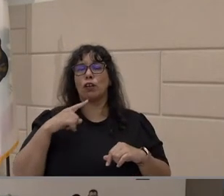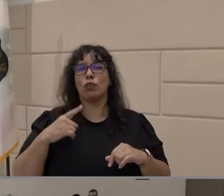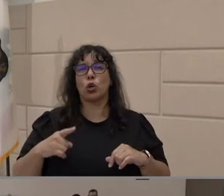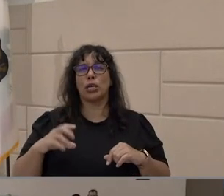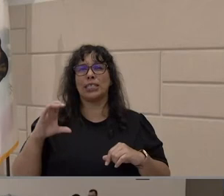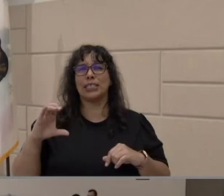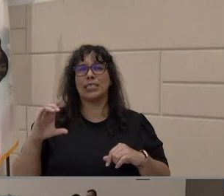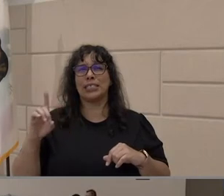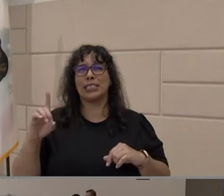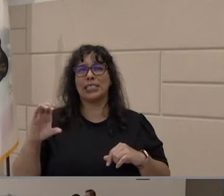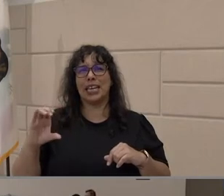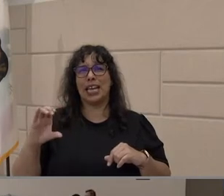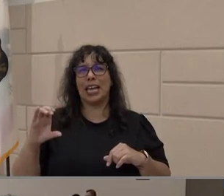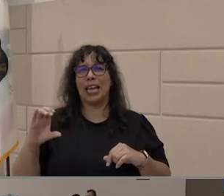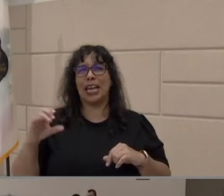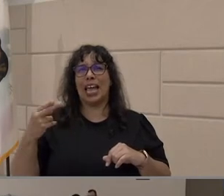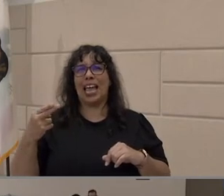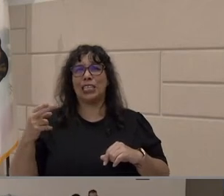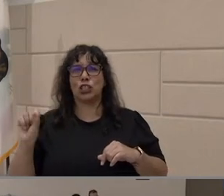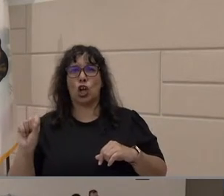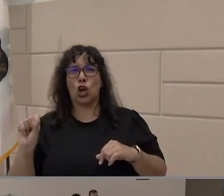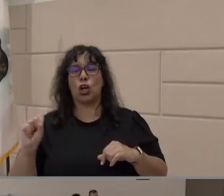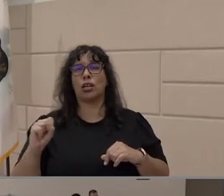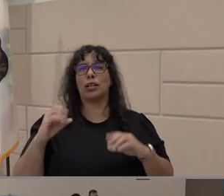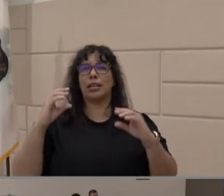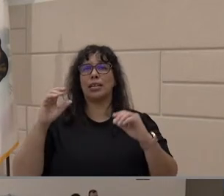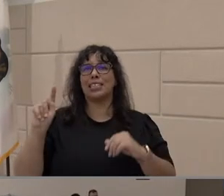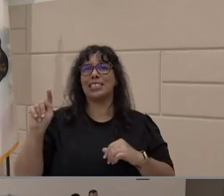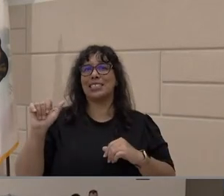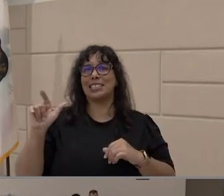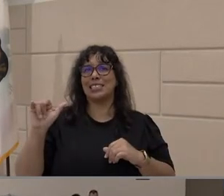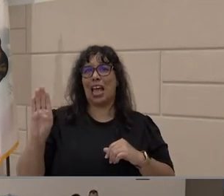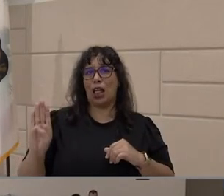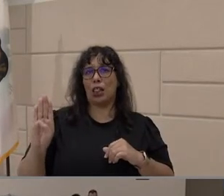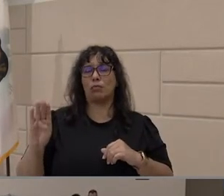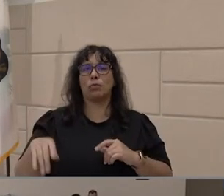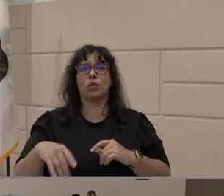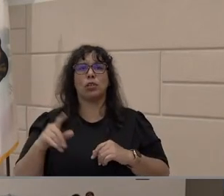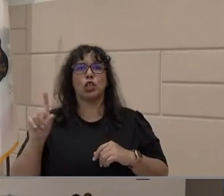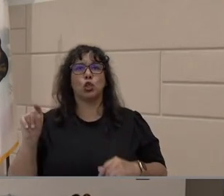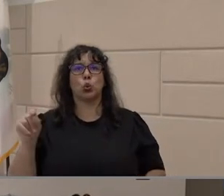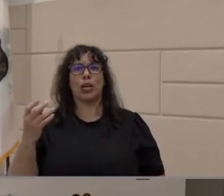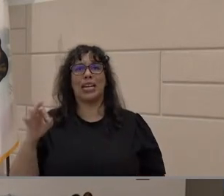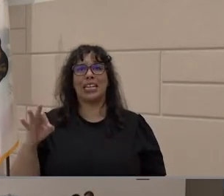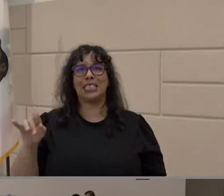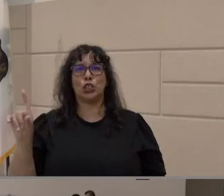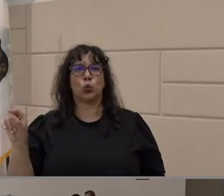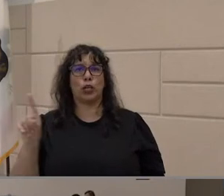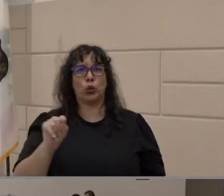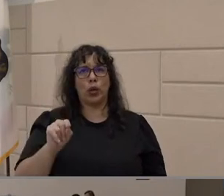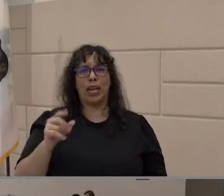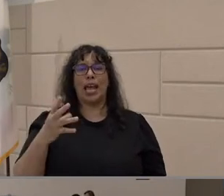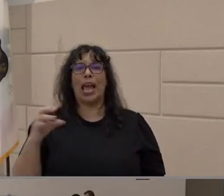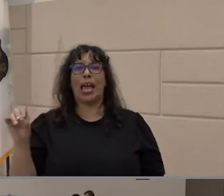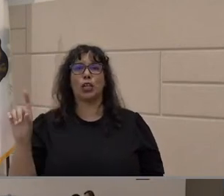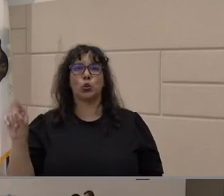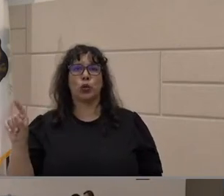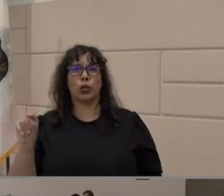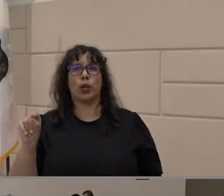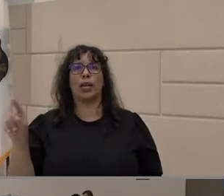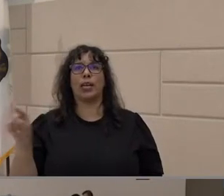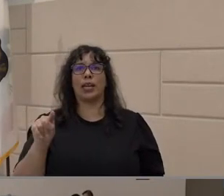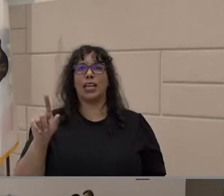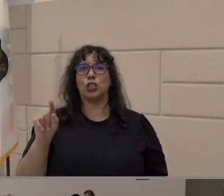យើងសំលើកនិយាយអំពីអចំណុចយល់ព្រមដោយបណ្ដាសន្នទៅលើ